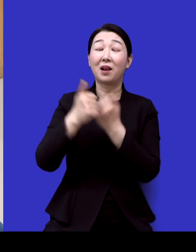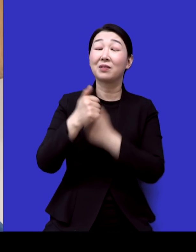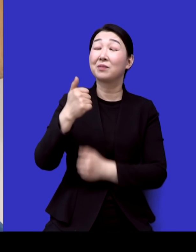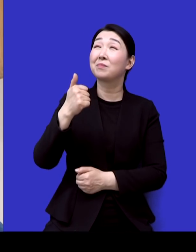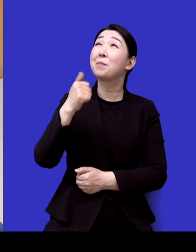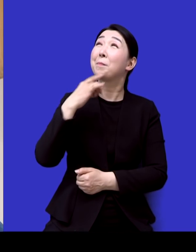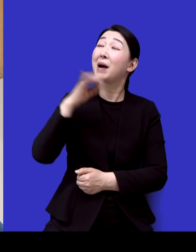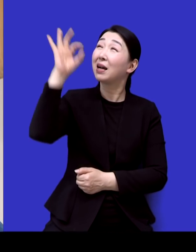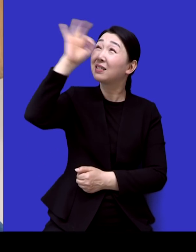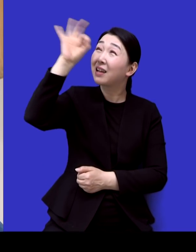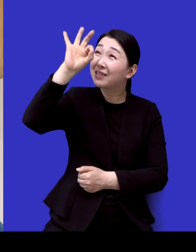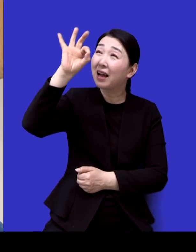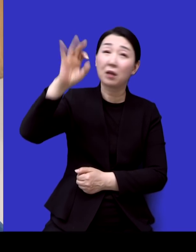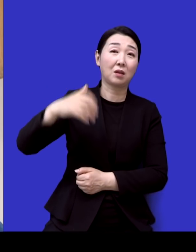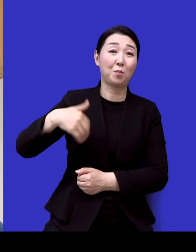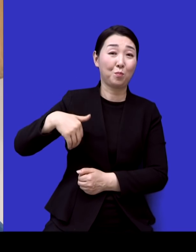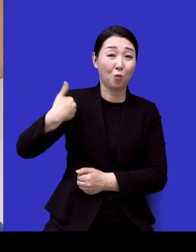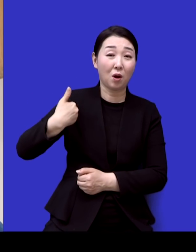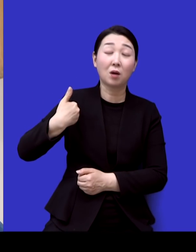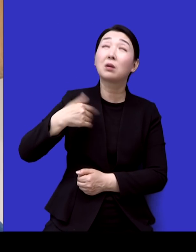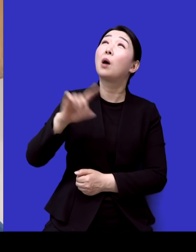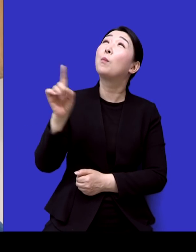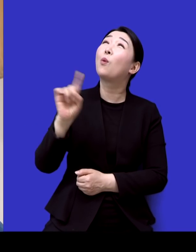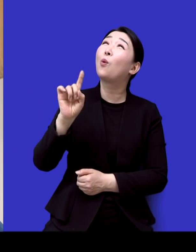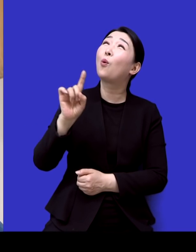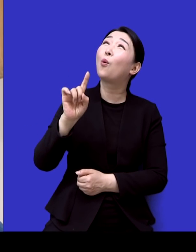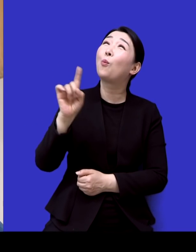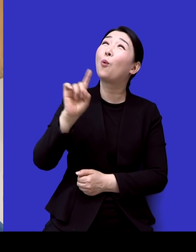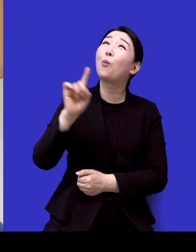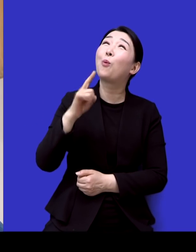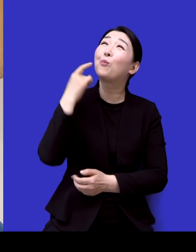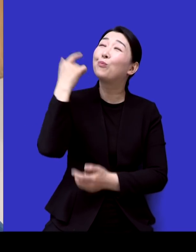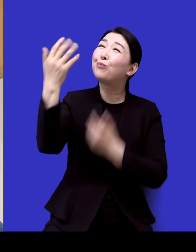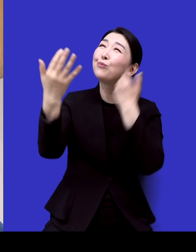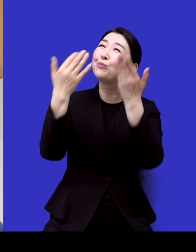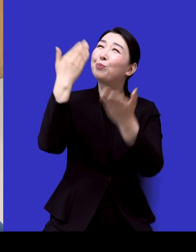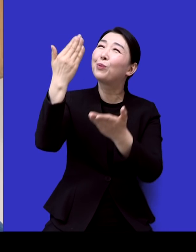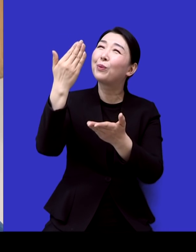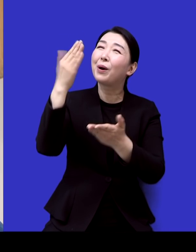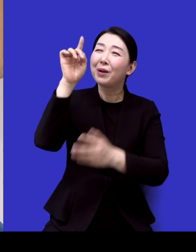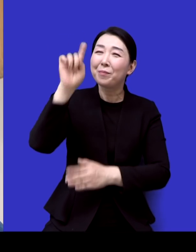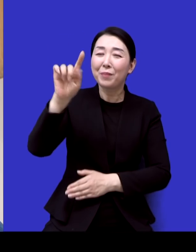찾는 게 뭔지도 모르니까 그게 뭐예요? 하면서 한 걸음 한 걸음 하루하루